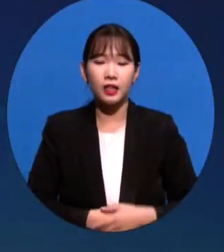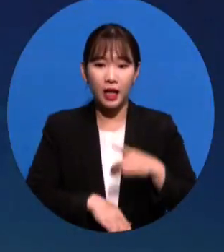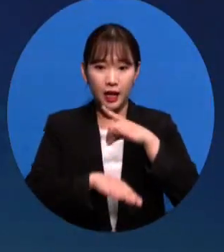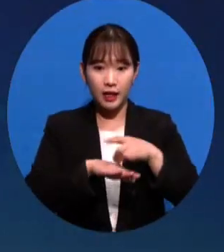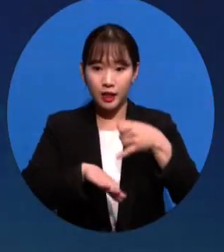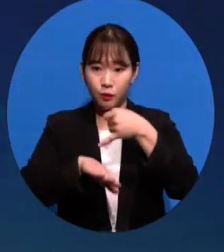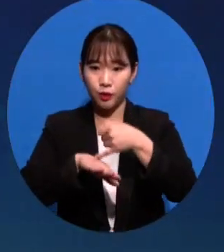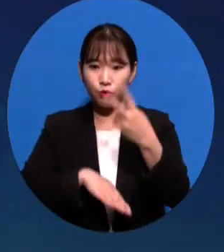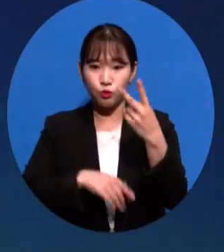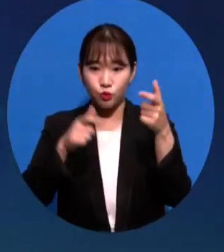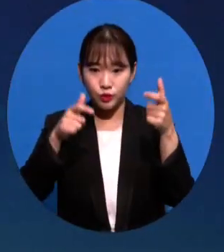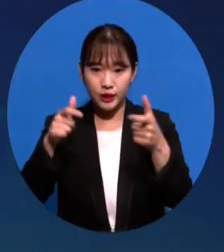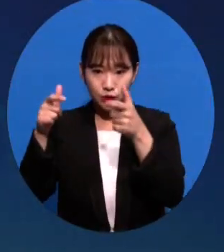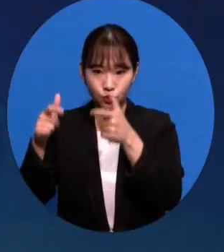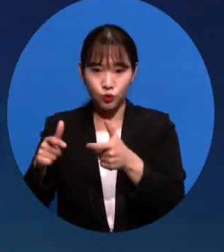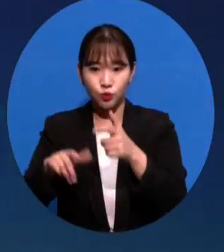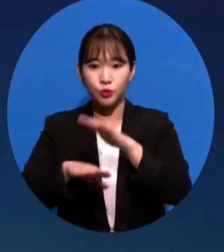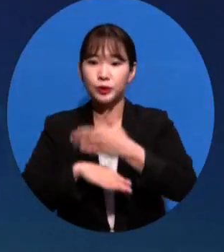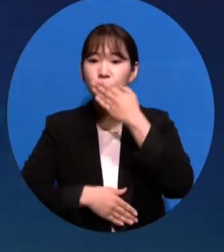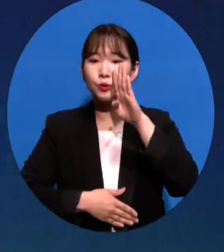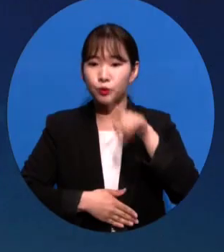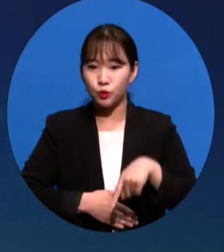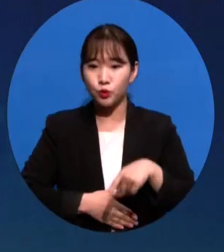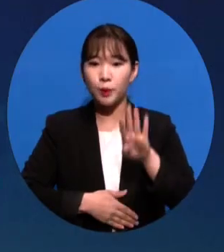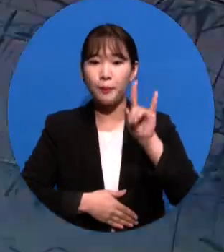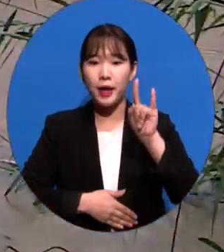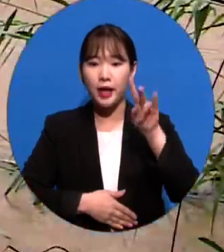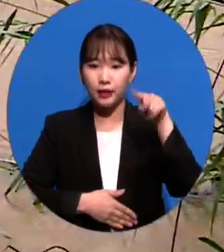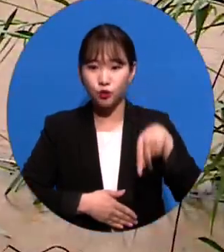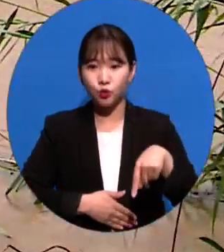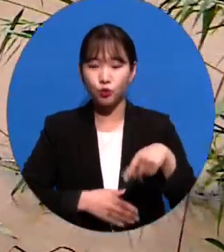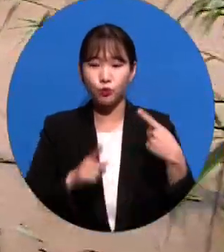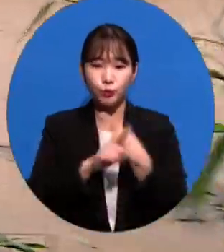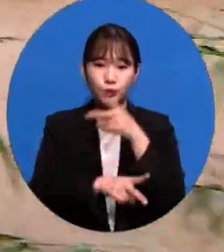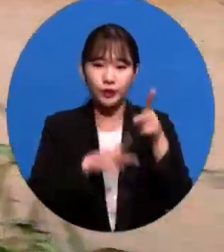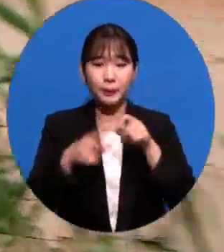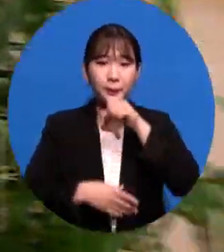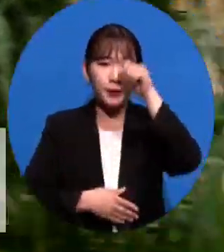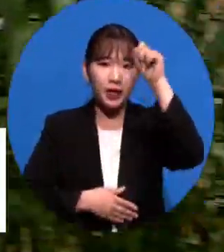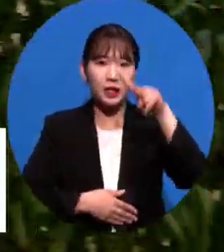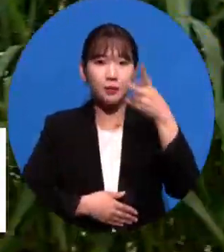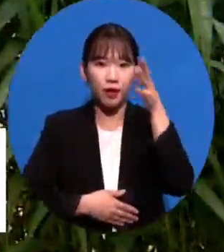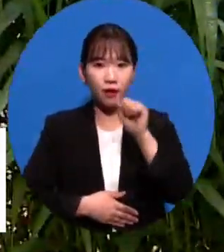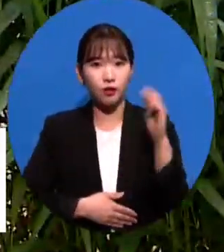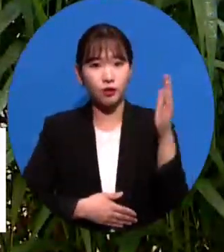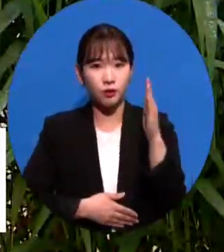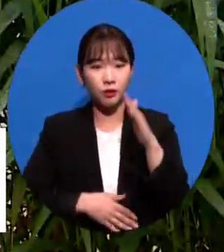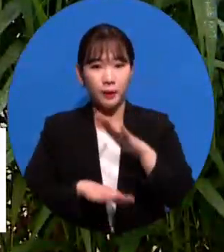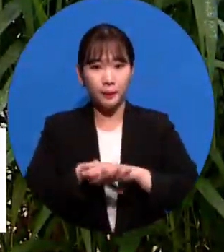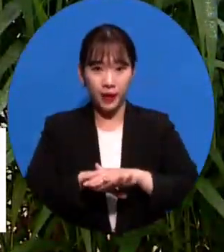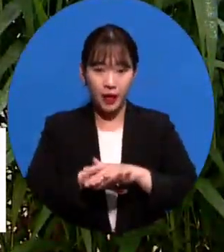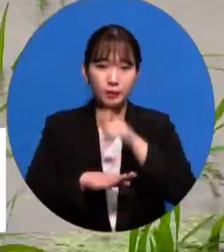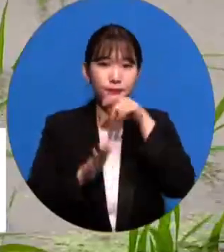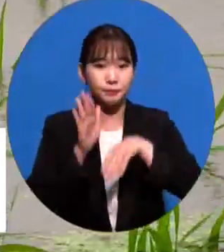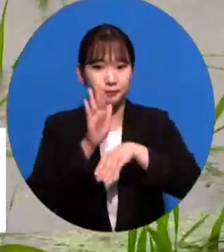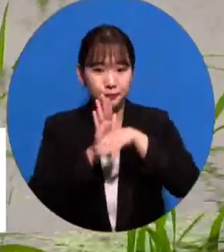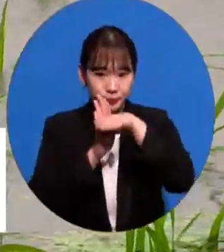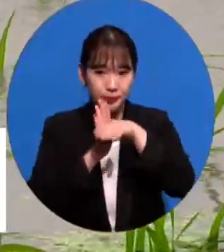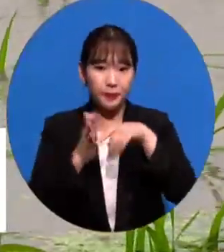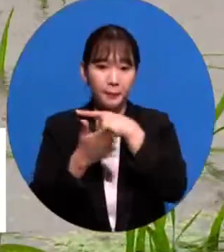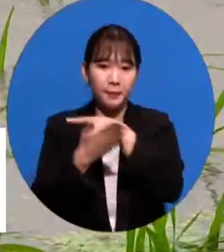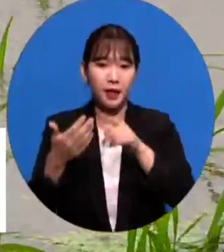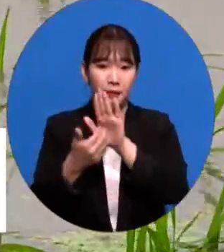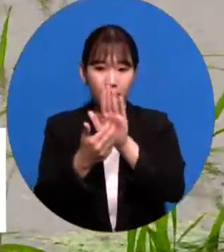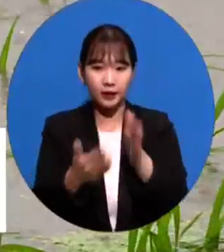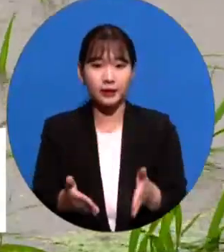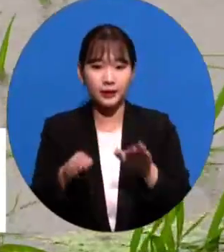해남과 완도 두 개 지구가 농식품부 배수 개선 사업에 선정돼 200억 원 규모의 농경지 침수 피해 예방